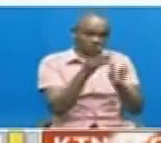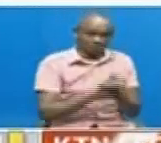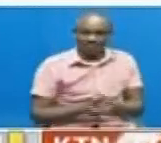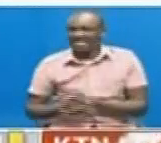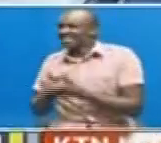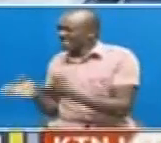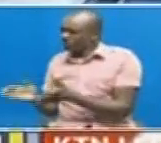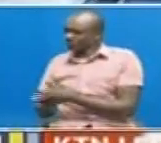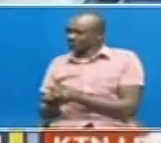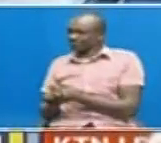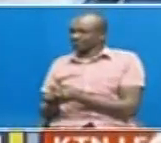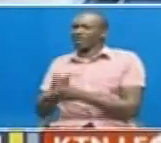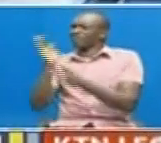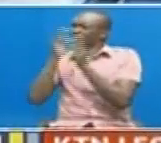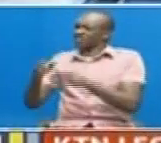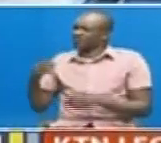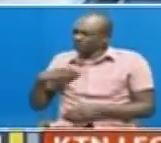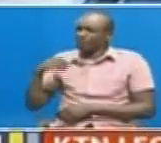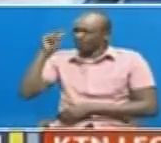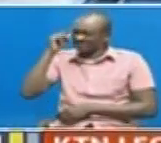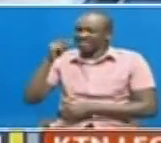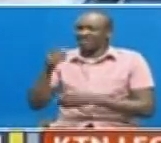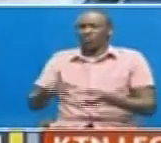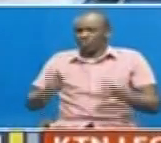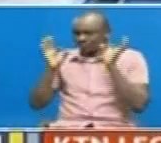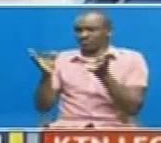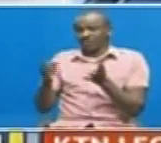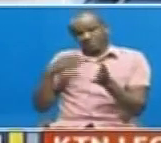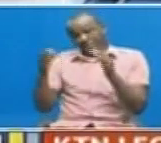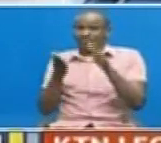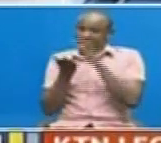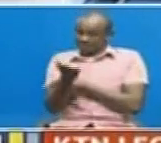Kwa haraka. Yeah. Wasanii wa Mombasa wanakosa hela. Kwa sababu video kwa